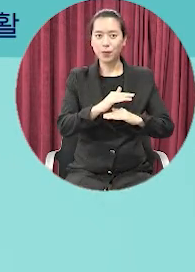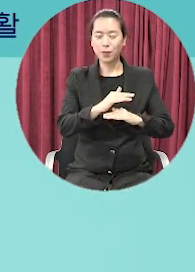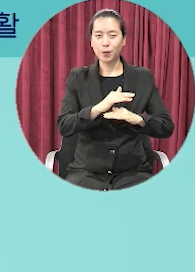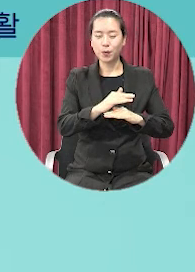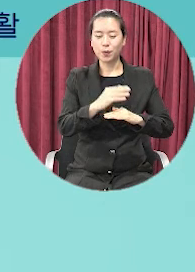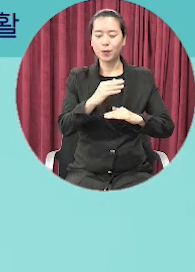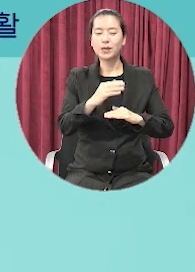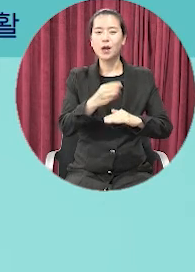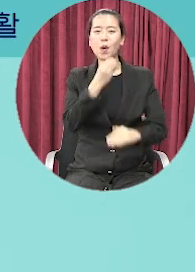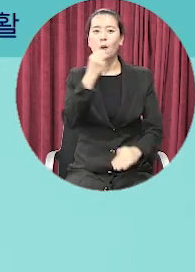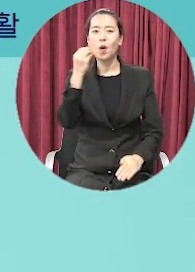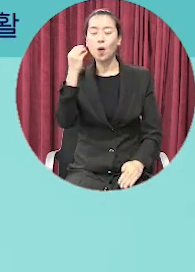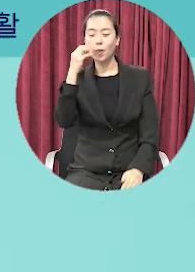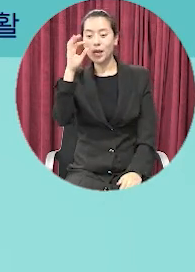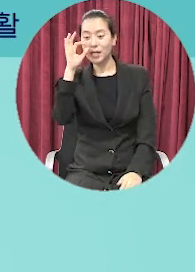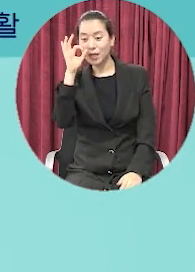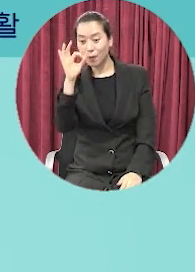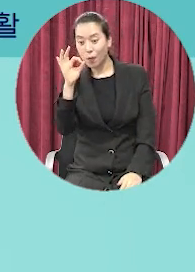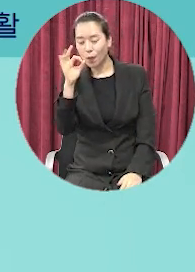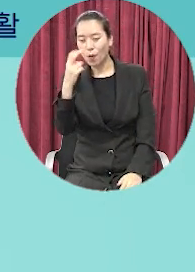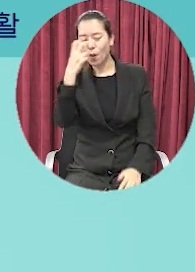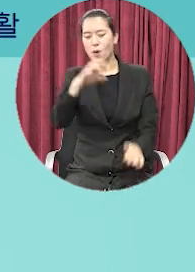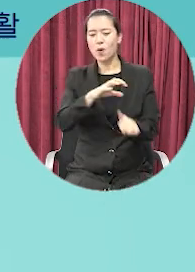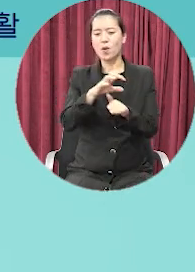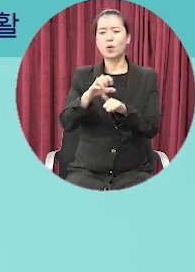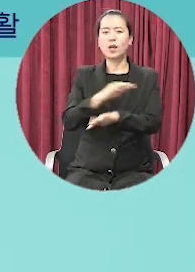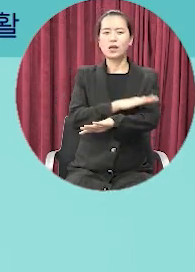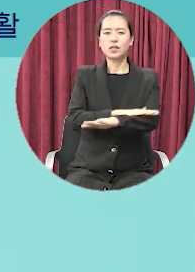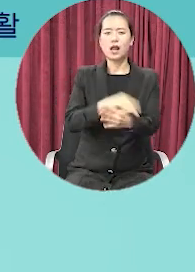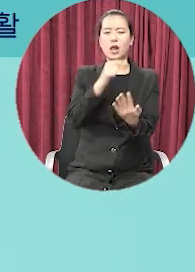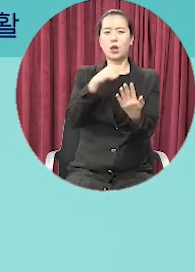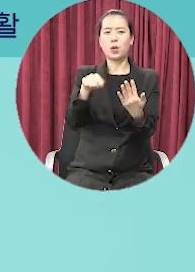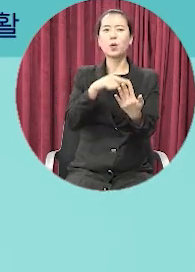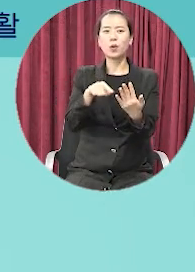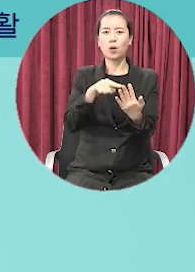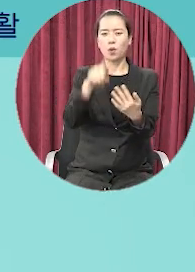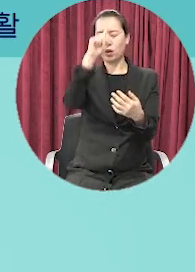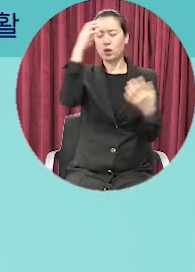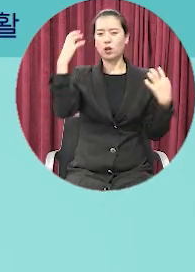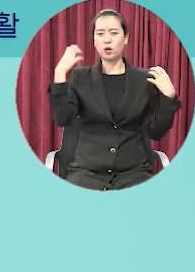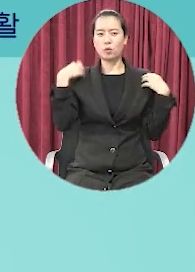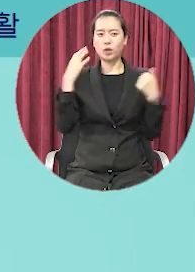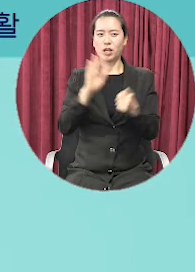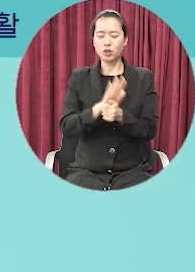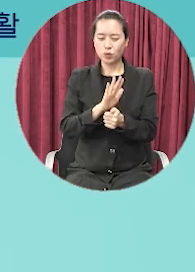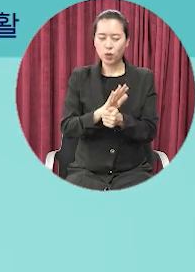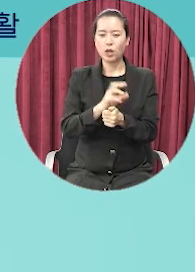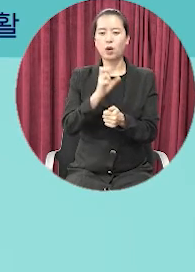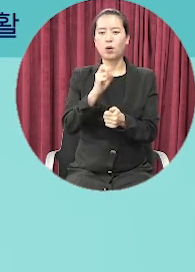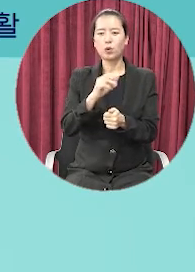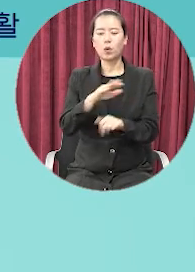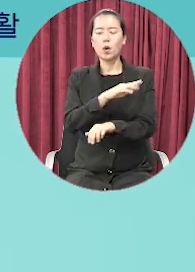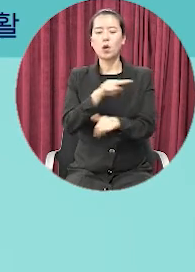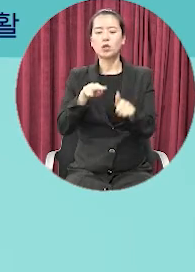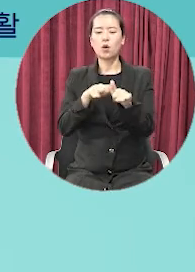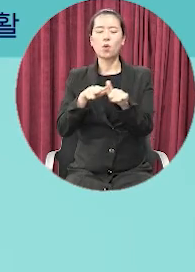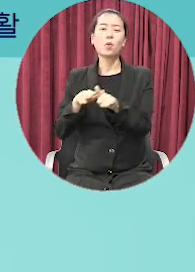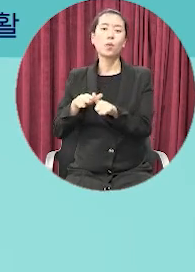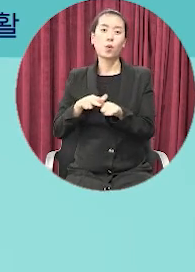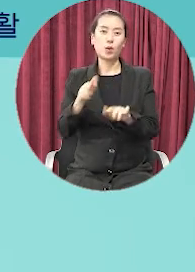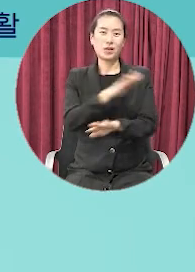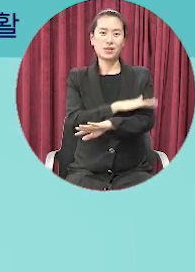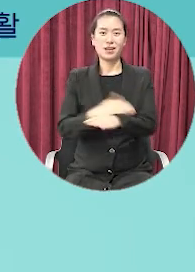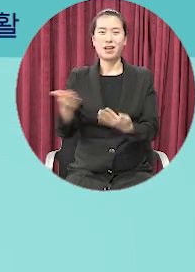플랫폼을 통해서 케어기버에 대한 체계적인 교육과 또 지원 정보 공유가 계속 되기를 바라고,